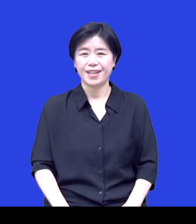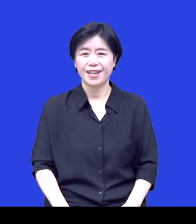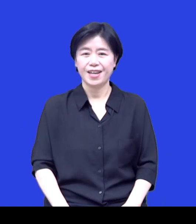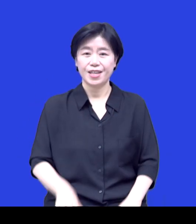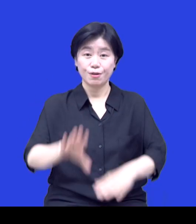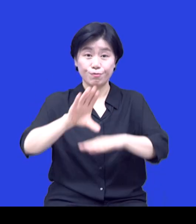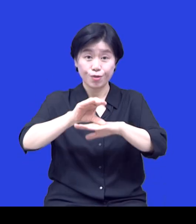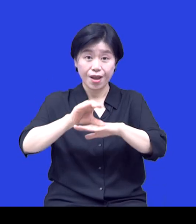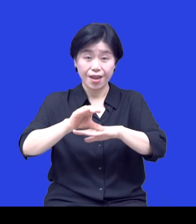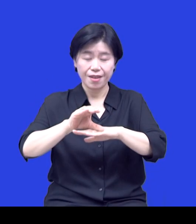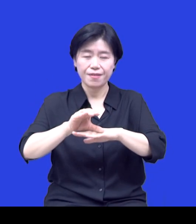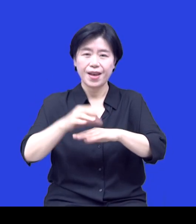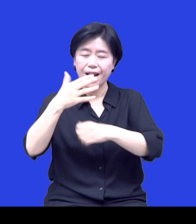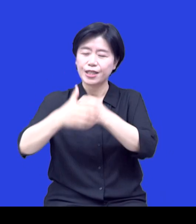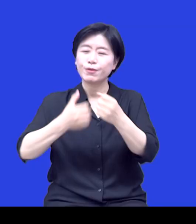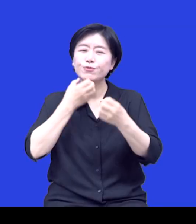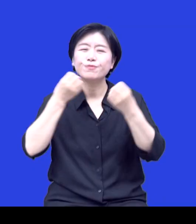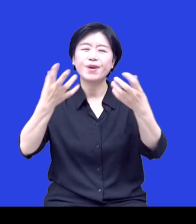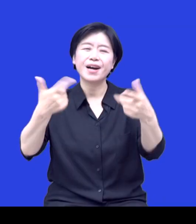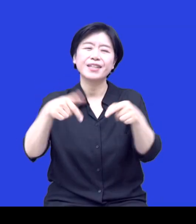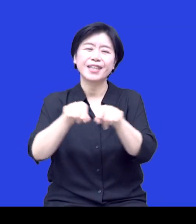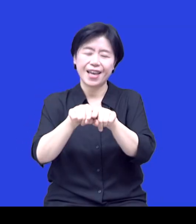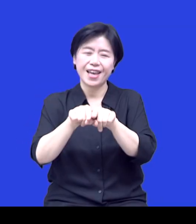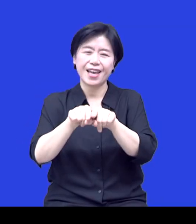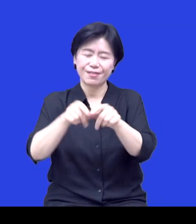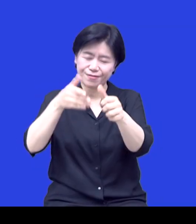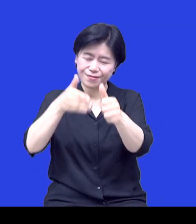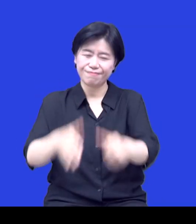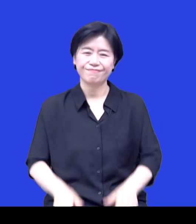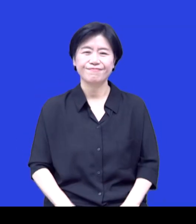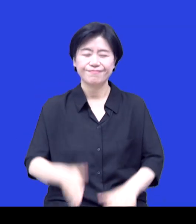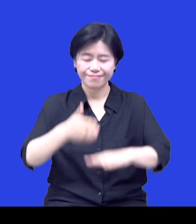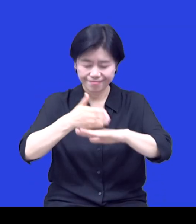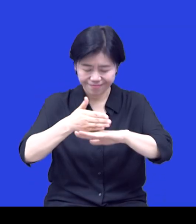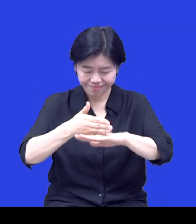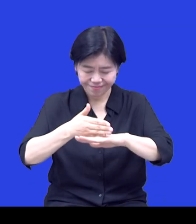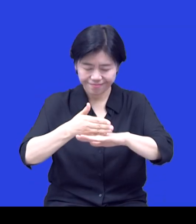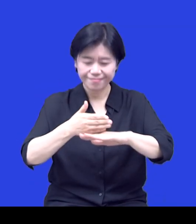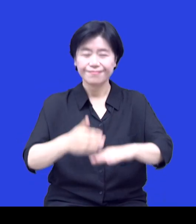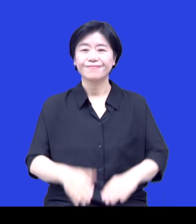네. 앞으로 많이 있기를 축원합니다. 네, 목사님 오늘 고맙습니다. 귀한 강의 고맙습니다. 감사합니다.